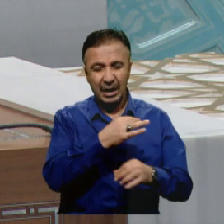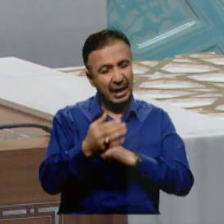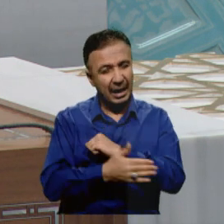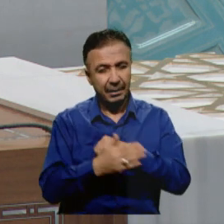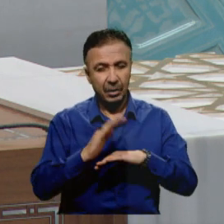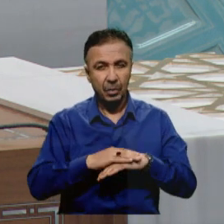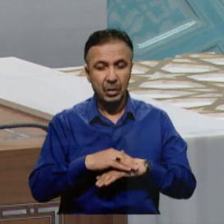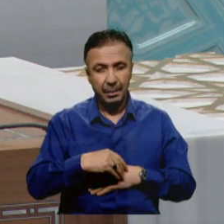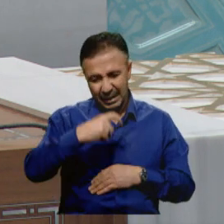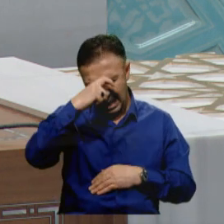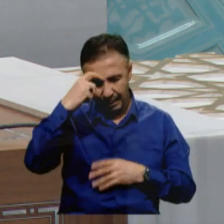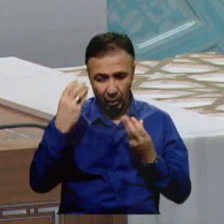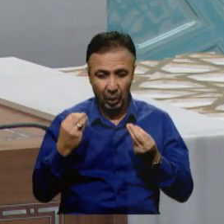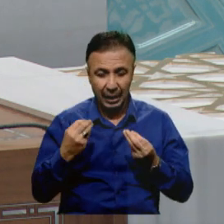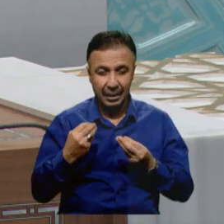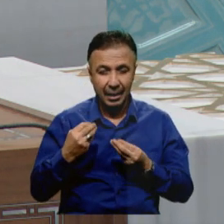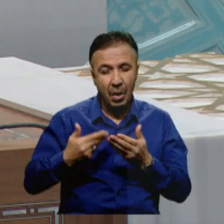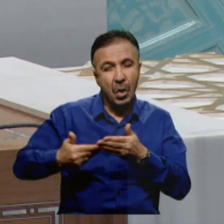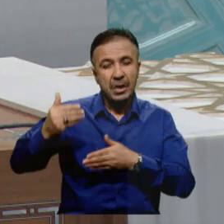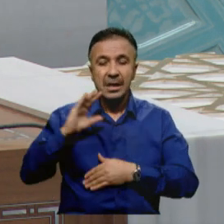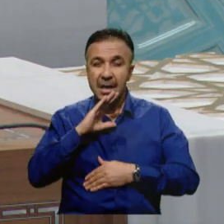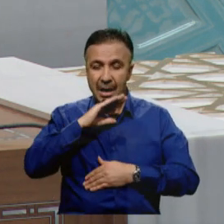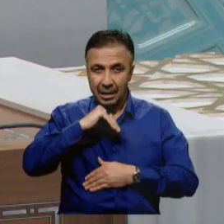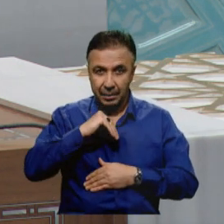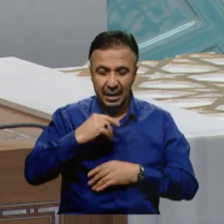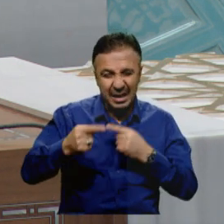Üzerimizde emeği olan geçmişlerimize, ecdadımıza,